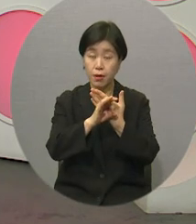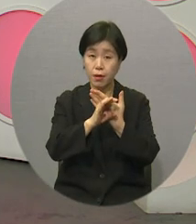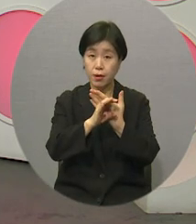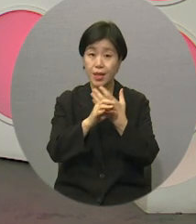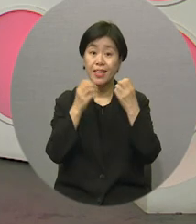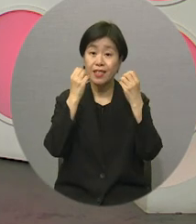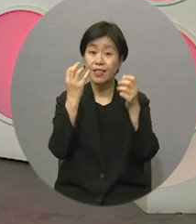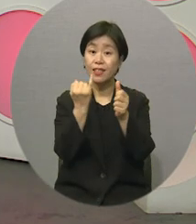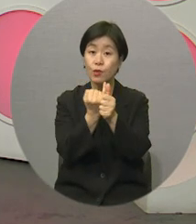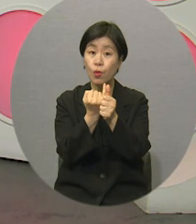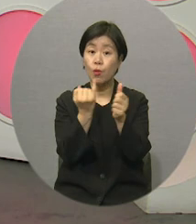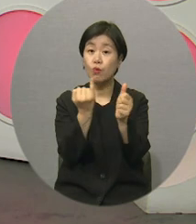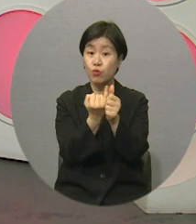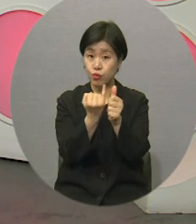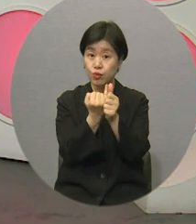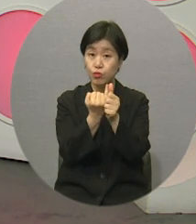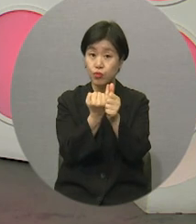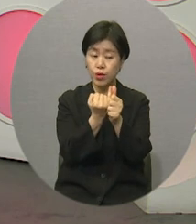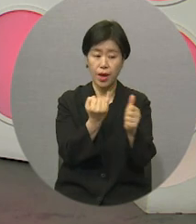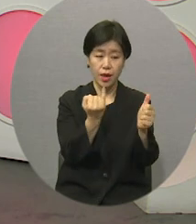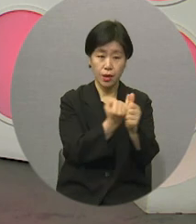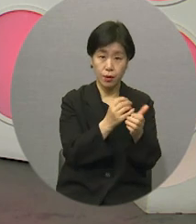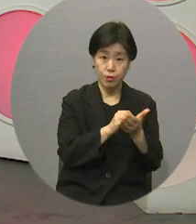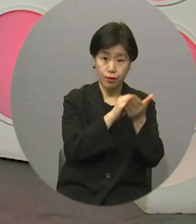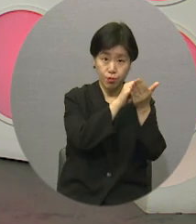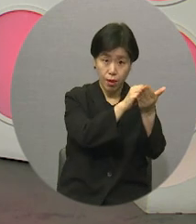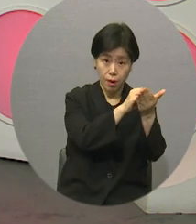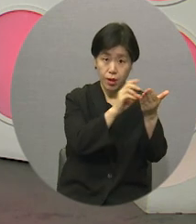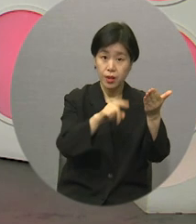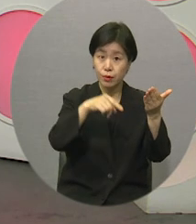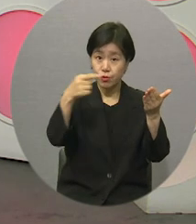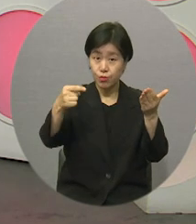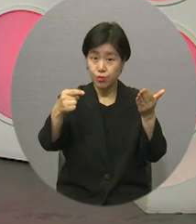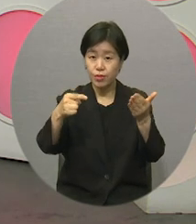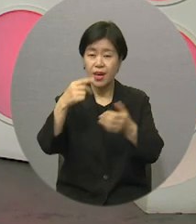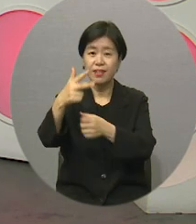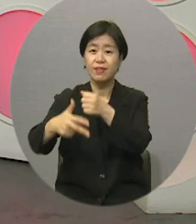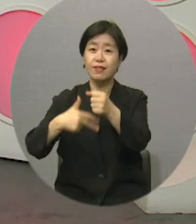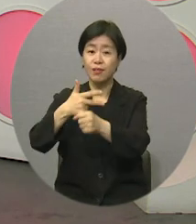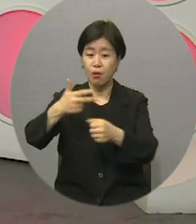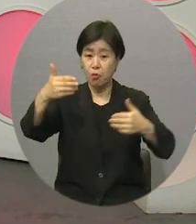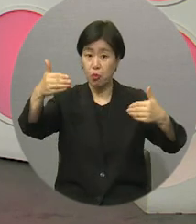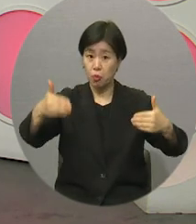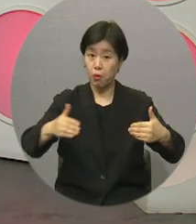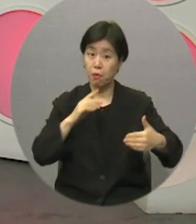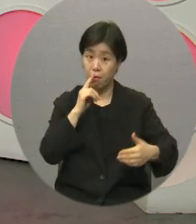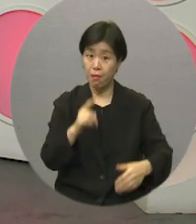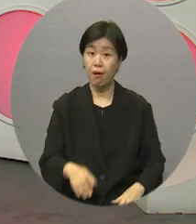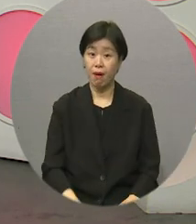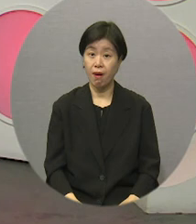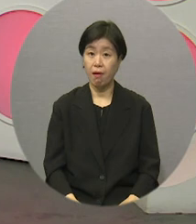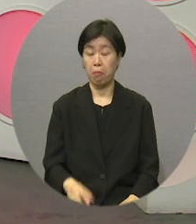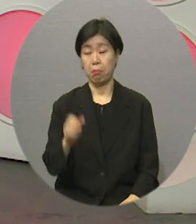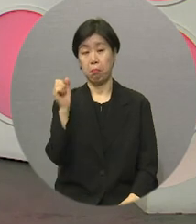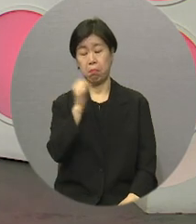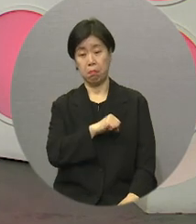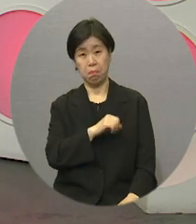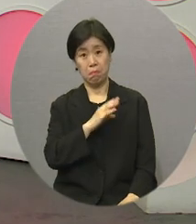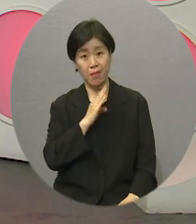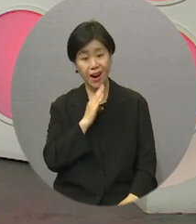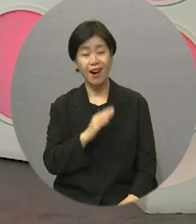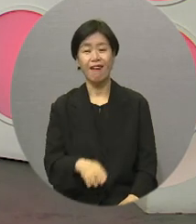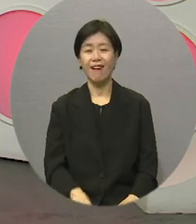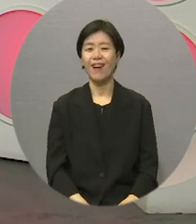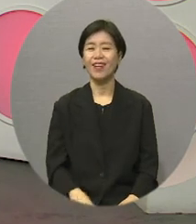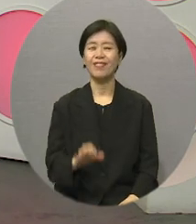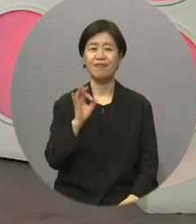실제로 혼인을 신고한 날로부터 7년이라고 하더라고요. 예. 아. 꽤 괜찮죠. 예. 믿거나 말거나. 예. 앞으로